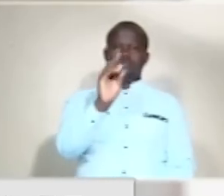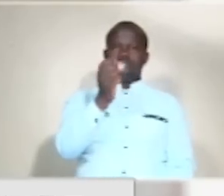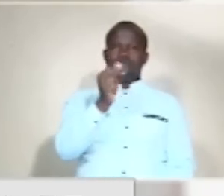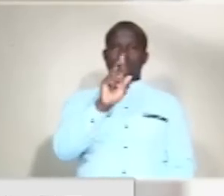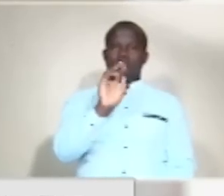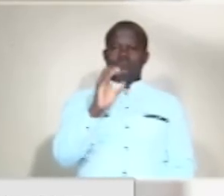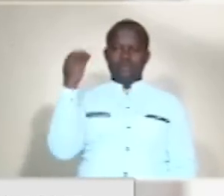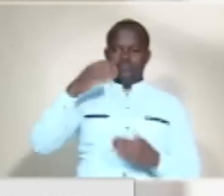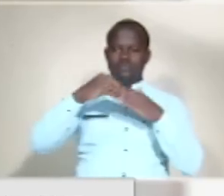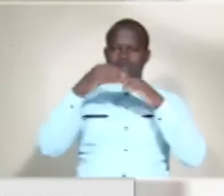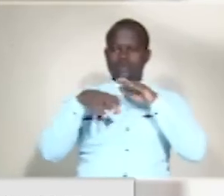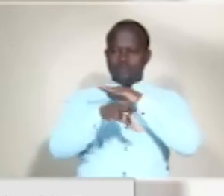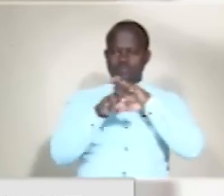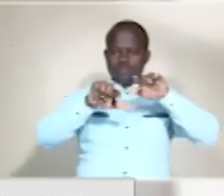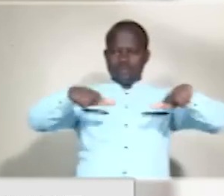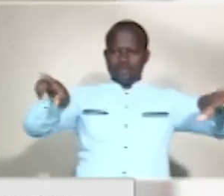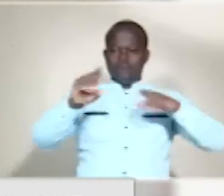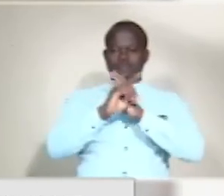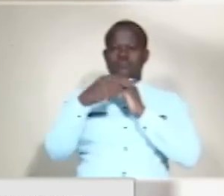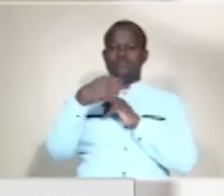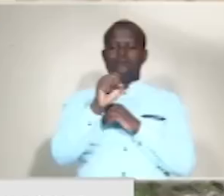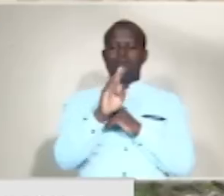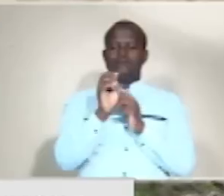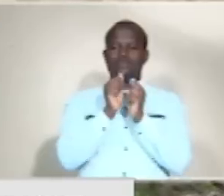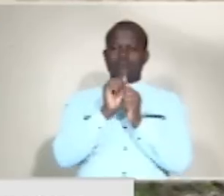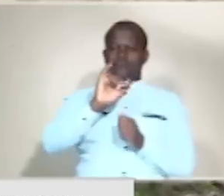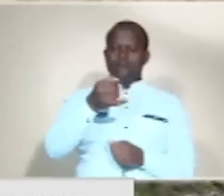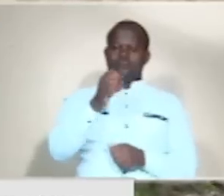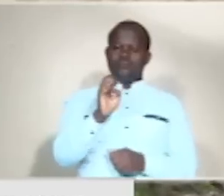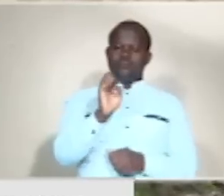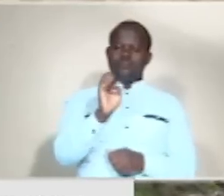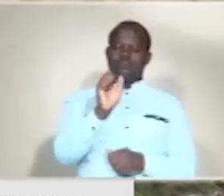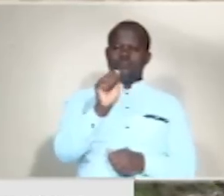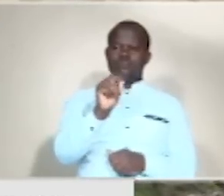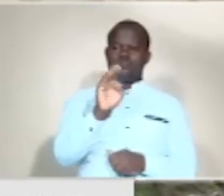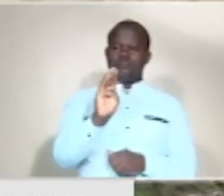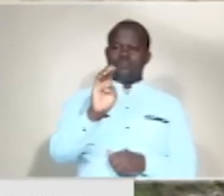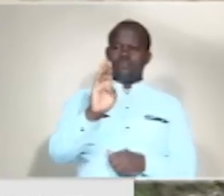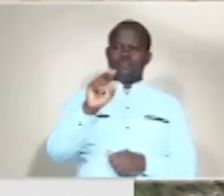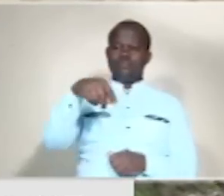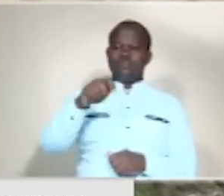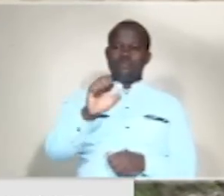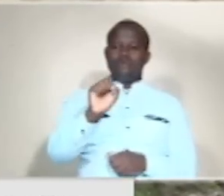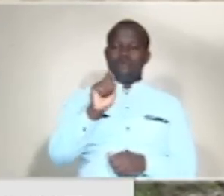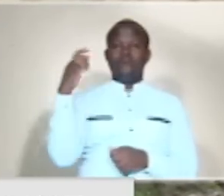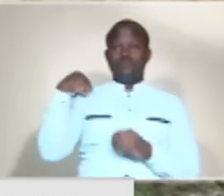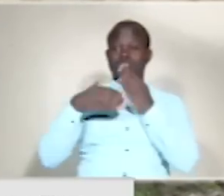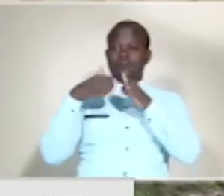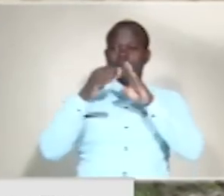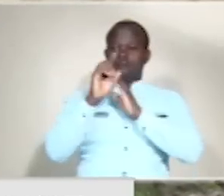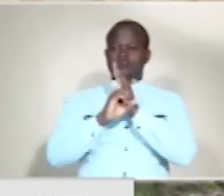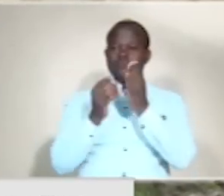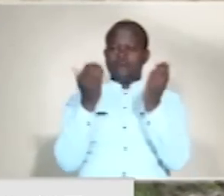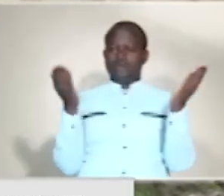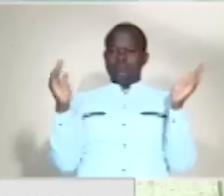wahoze ayobora ishami ry'ubutaka mu karere ka Gasabo ndetse na Jean Baptiste Bizimana wahoze ushinzwe yarashinzwe imyubakire muri aka